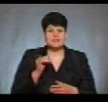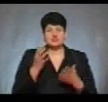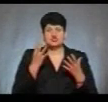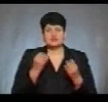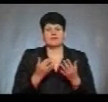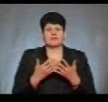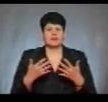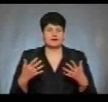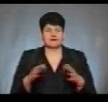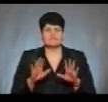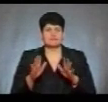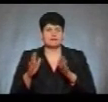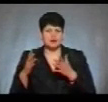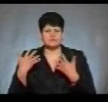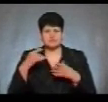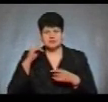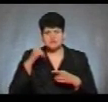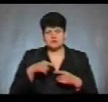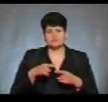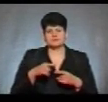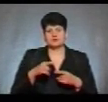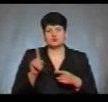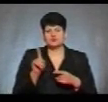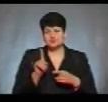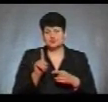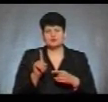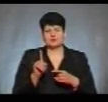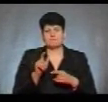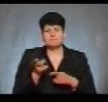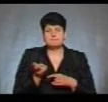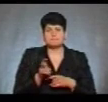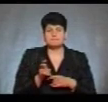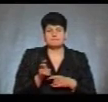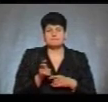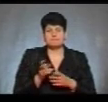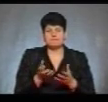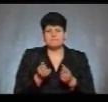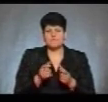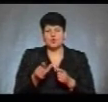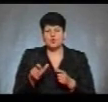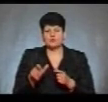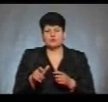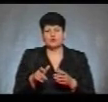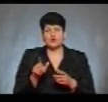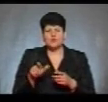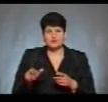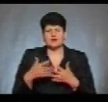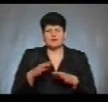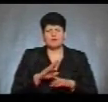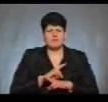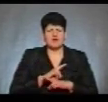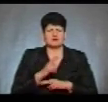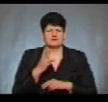кілька випадків вже відомо з засобів масової інформації, що приходять людям, які померли не рік, не два тому,